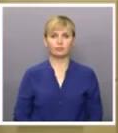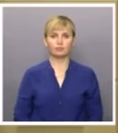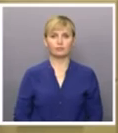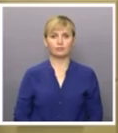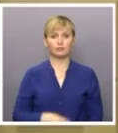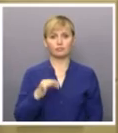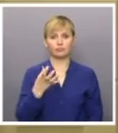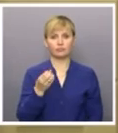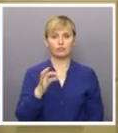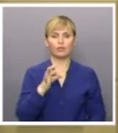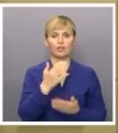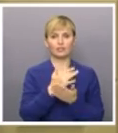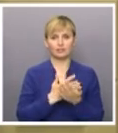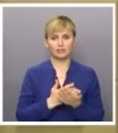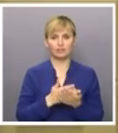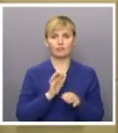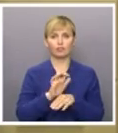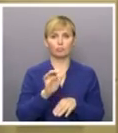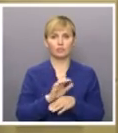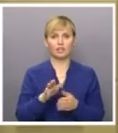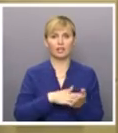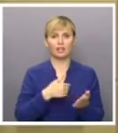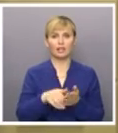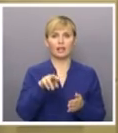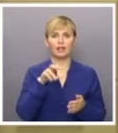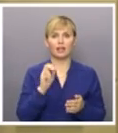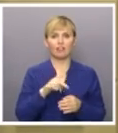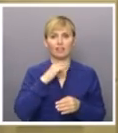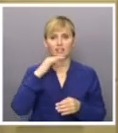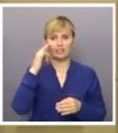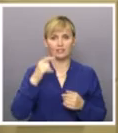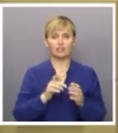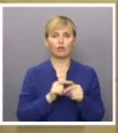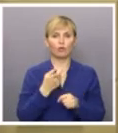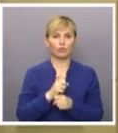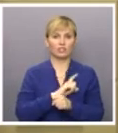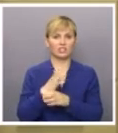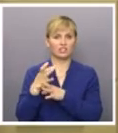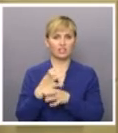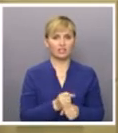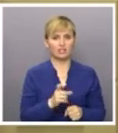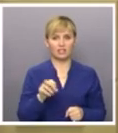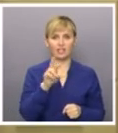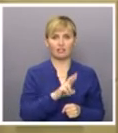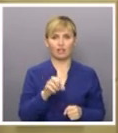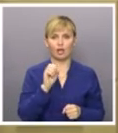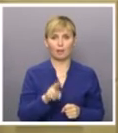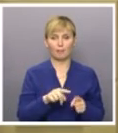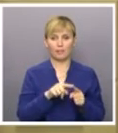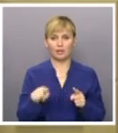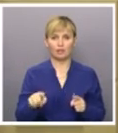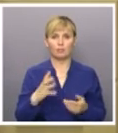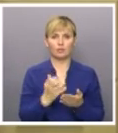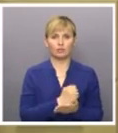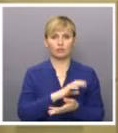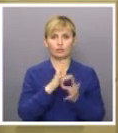И немного статистических данных. Выпуск лакокрасочной продукции в Казахстане стремительно сокращается. За январь-апрель производство в данном секторе